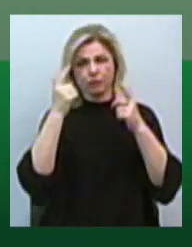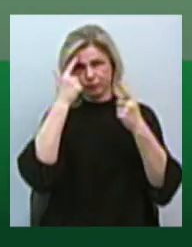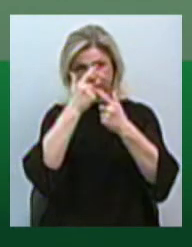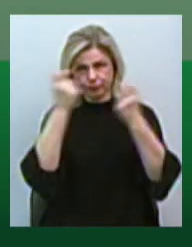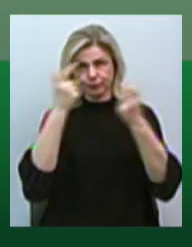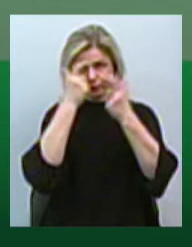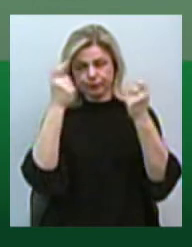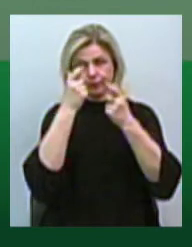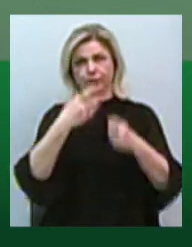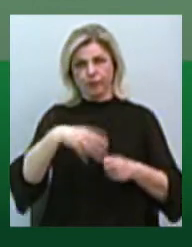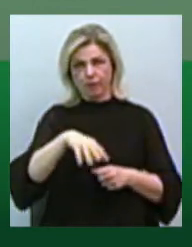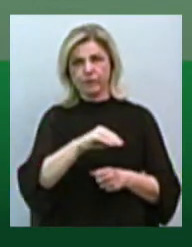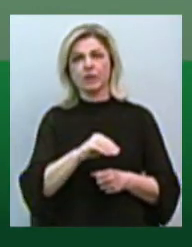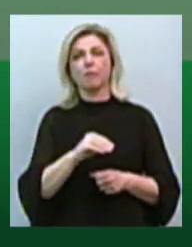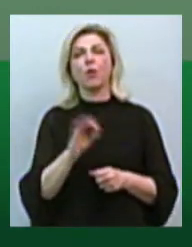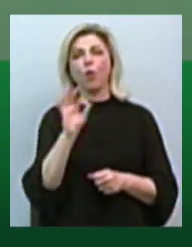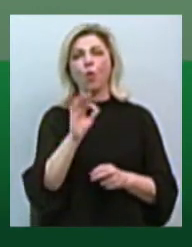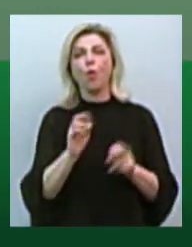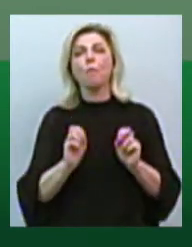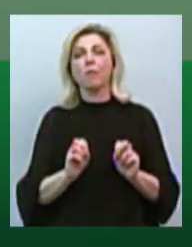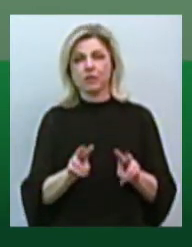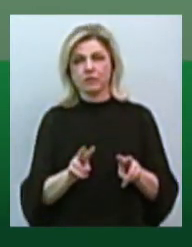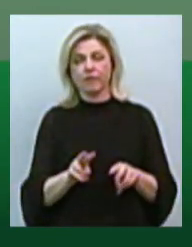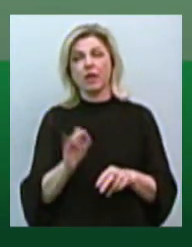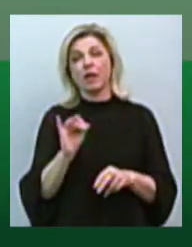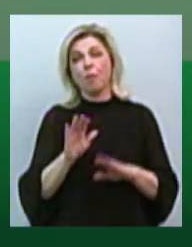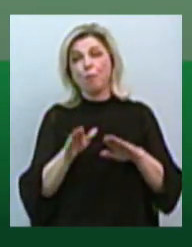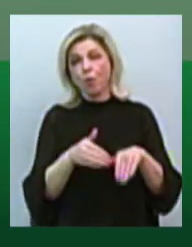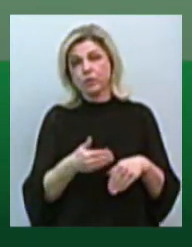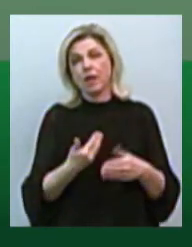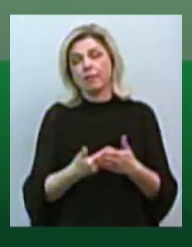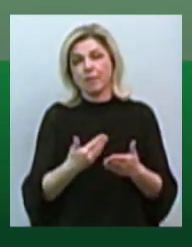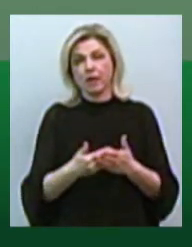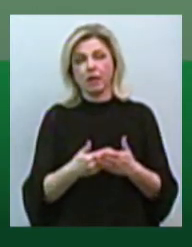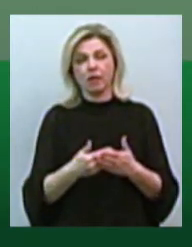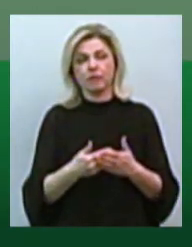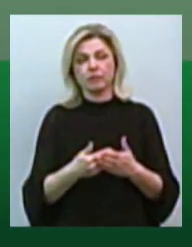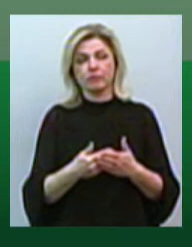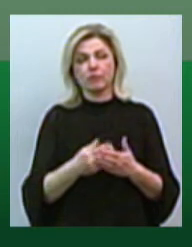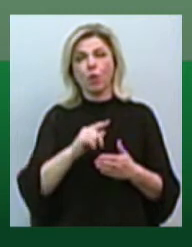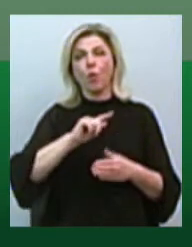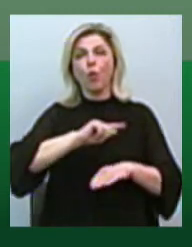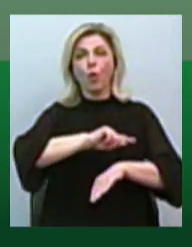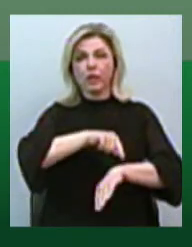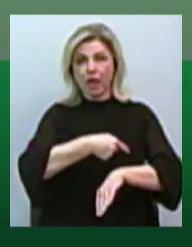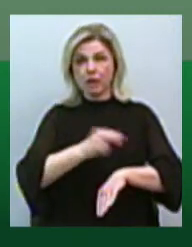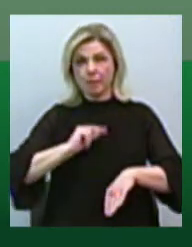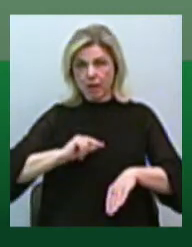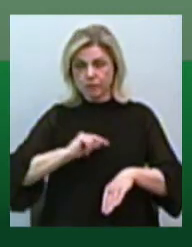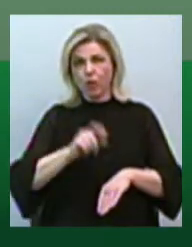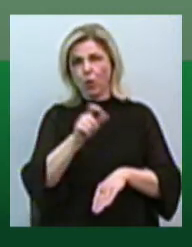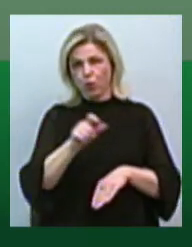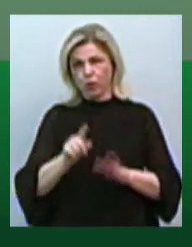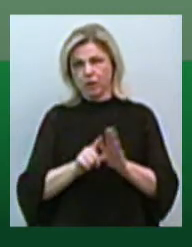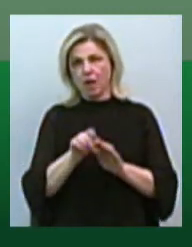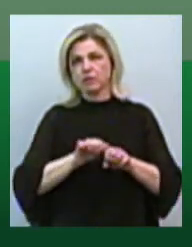про небезпеку, і після того, як десь з годину попрацювало, то люди почали розходитись